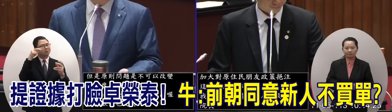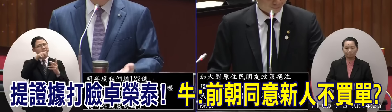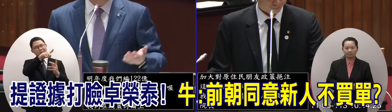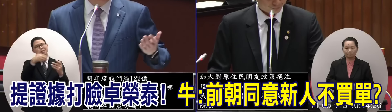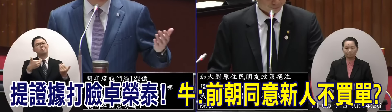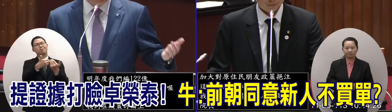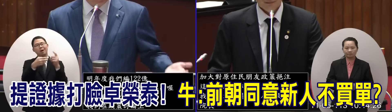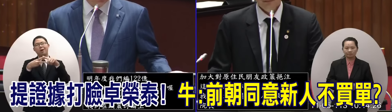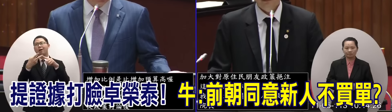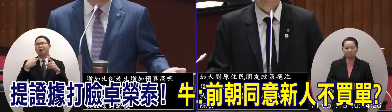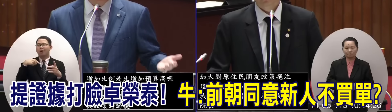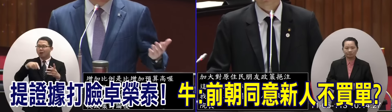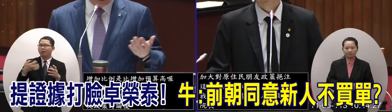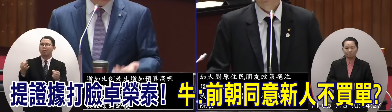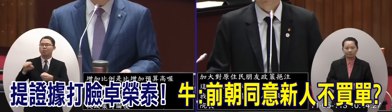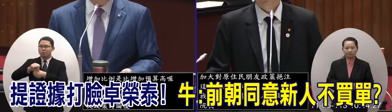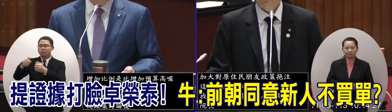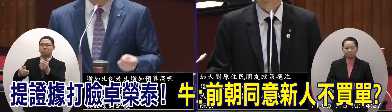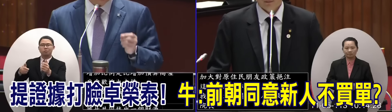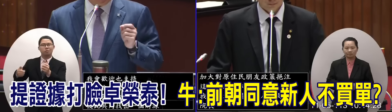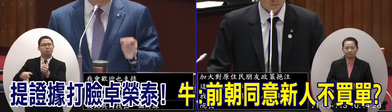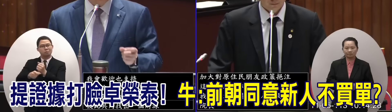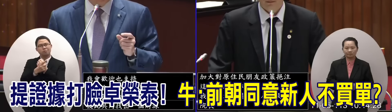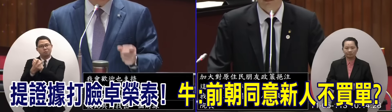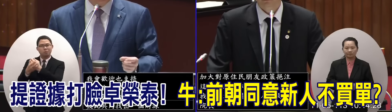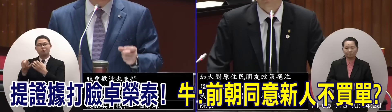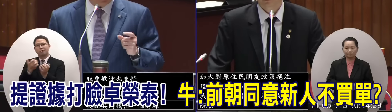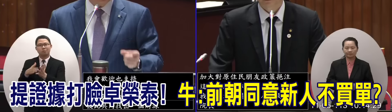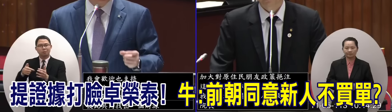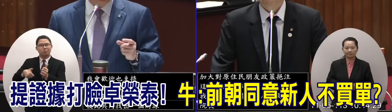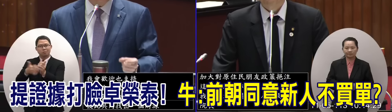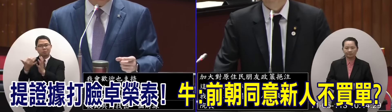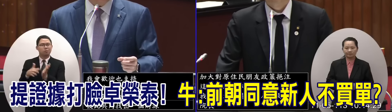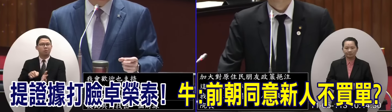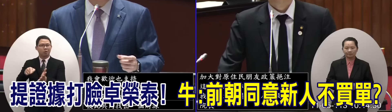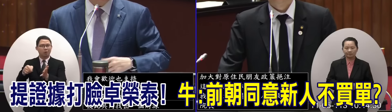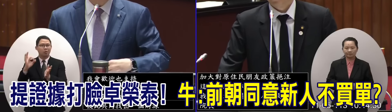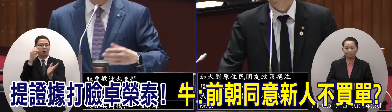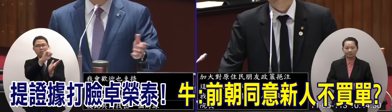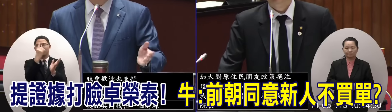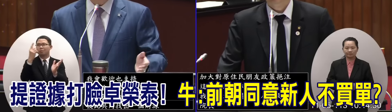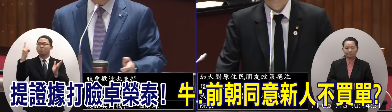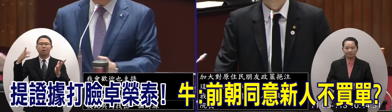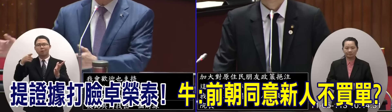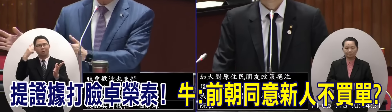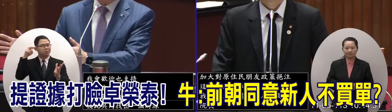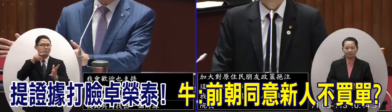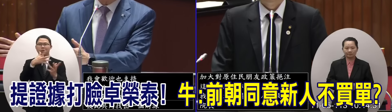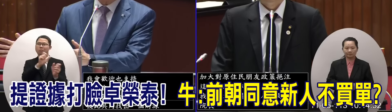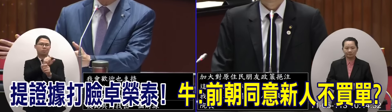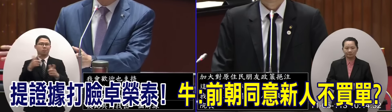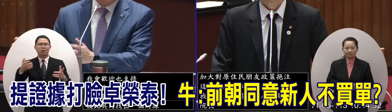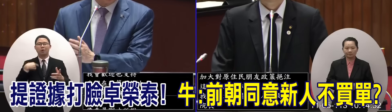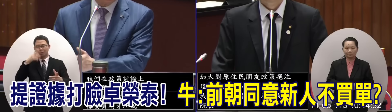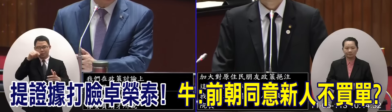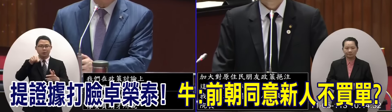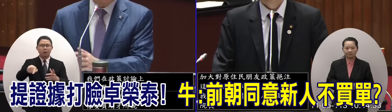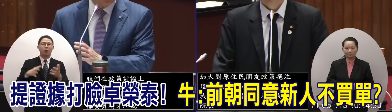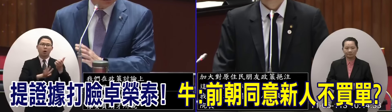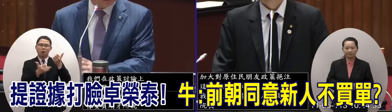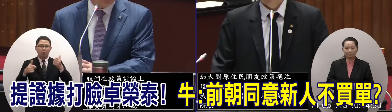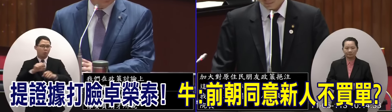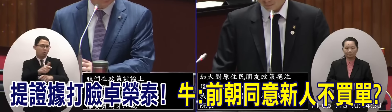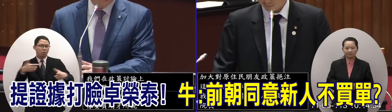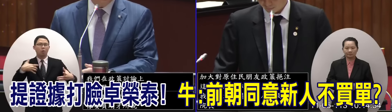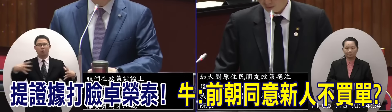有意见，我们用追加预算也有意见。所以这个资金的来源到现在如何解决，我希望我们能够再透过朝野的协商，找出一个大